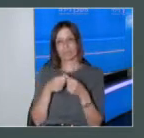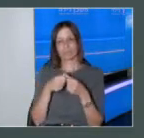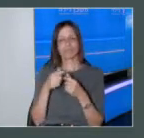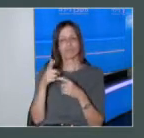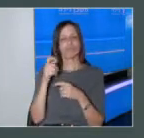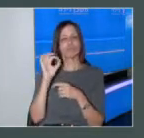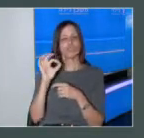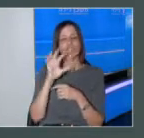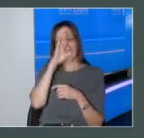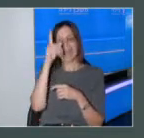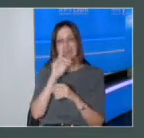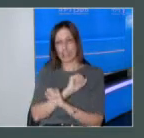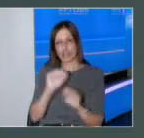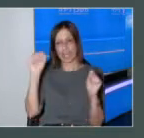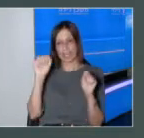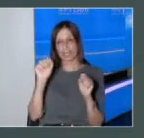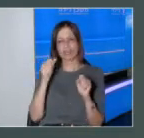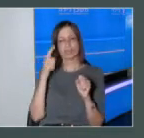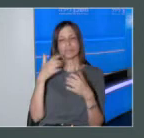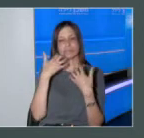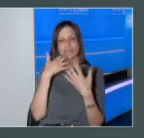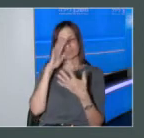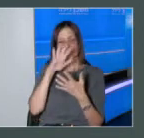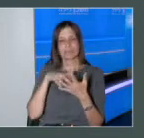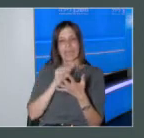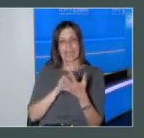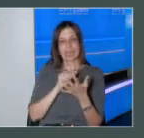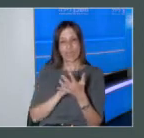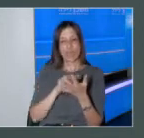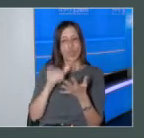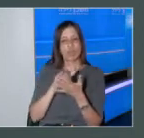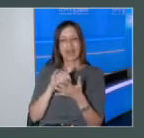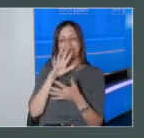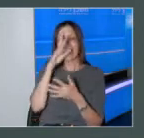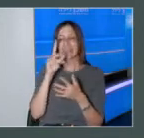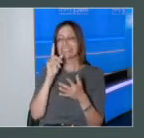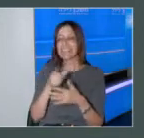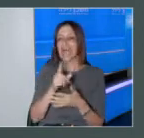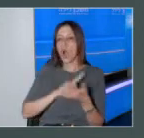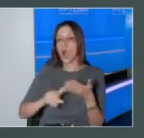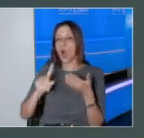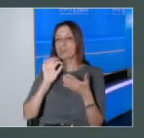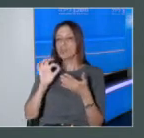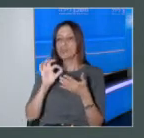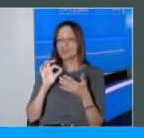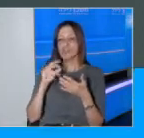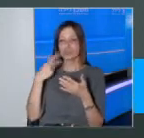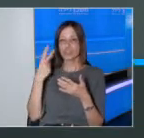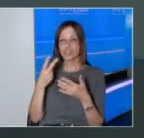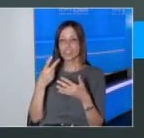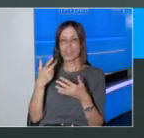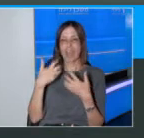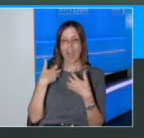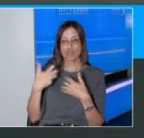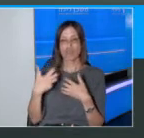בנשק הגרעיני. היום דווח בעיתון הניו יורק טיימס כי איראן זקוקה לחודש אחד בלבד כדי להשאיר מספיק אורניום עד לרמה